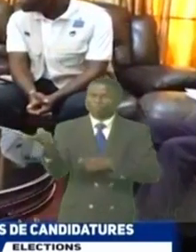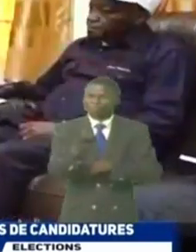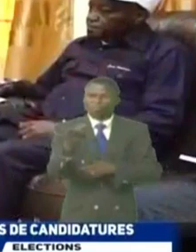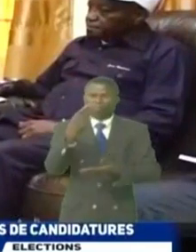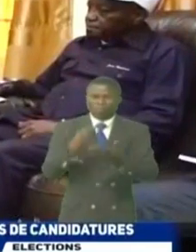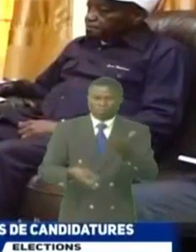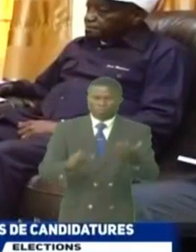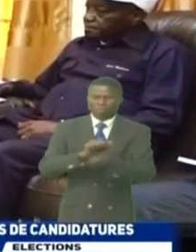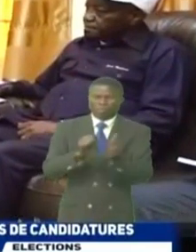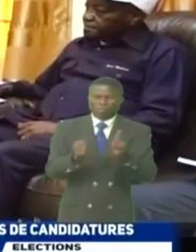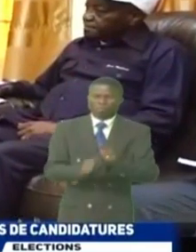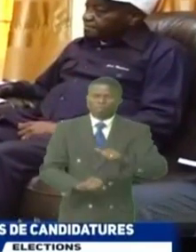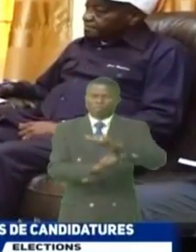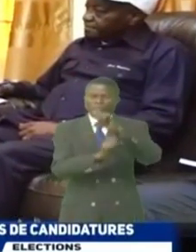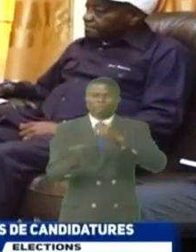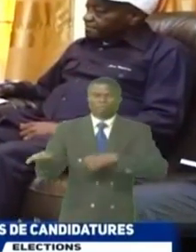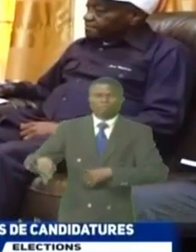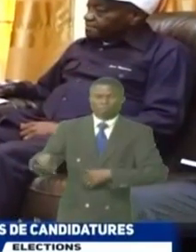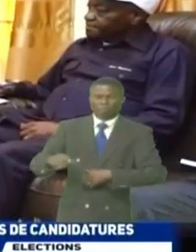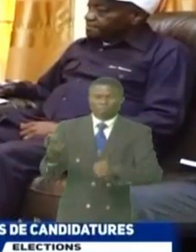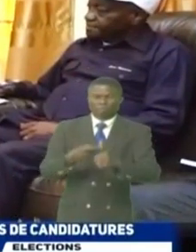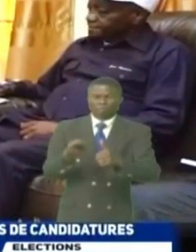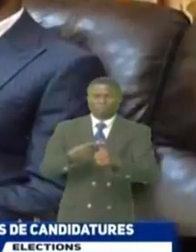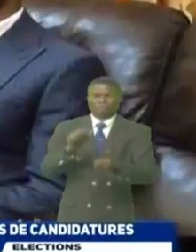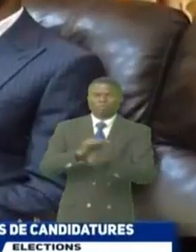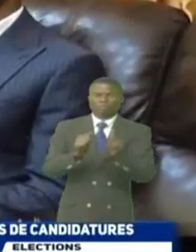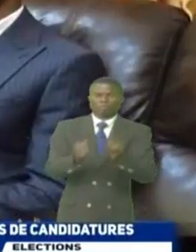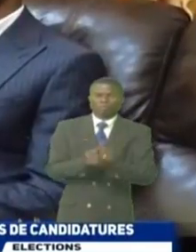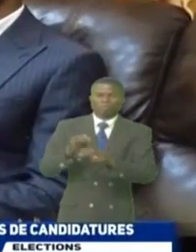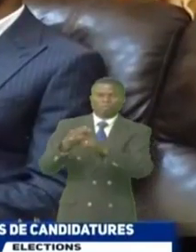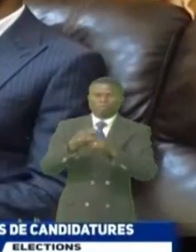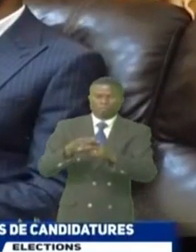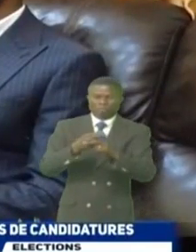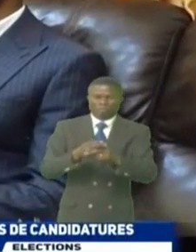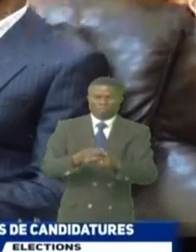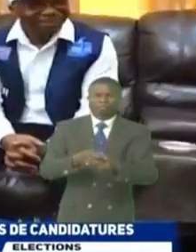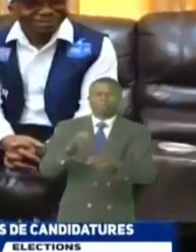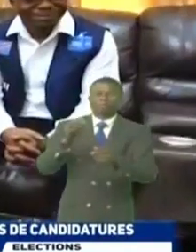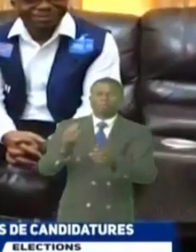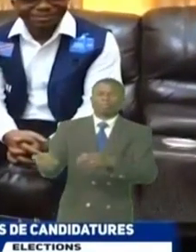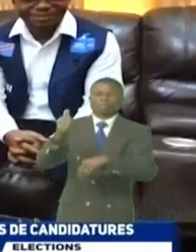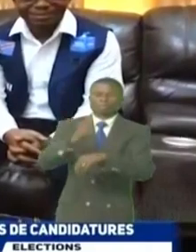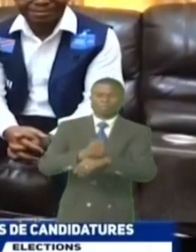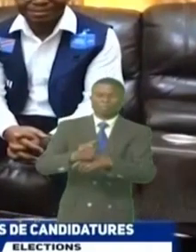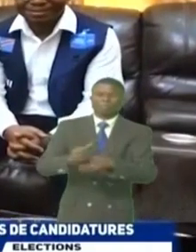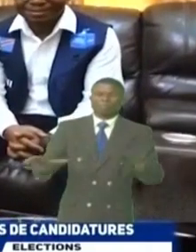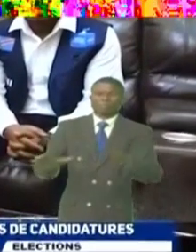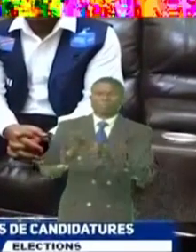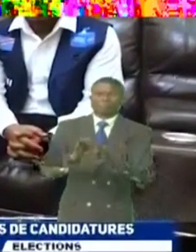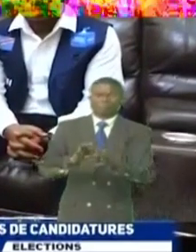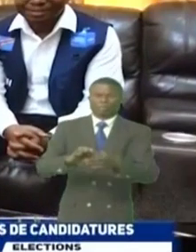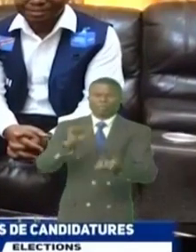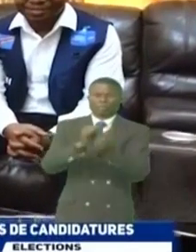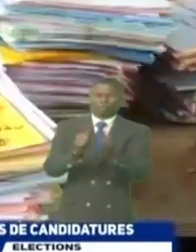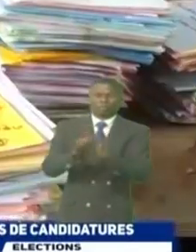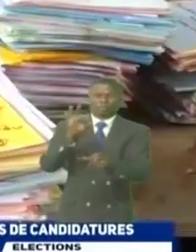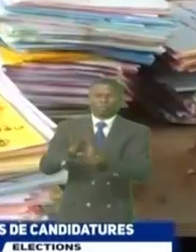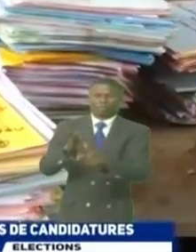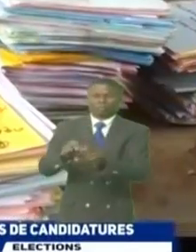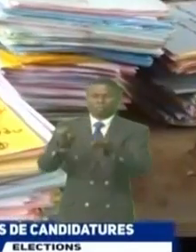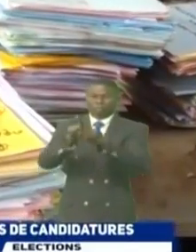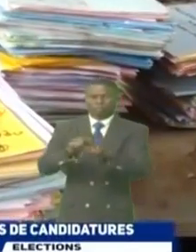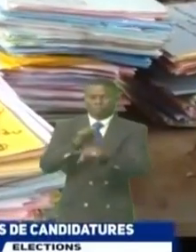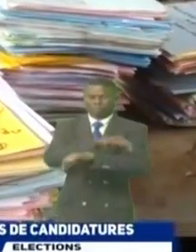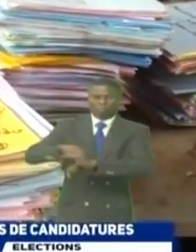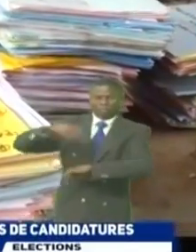sur l'accompagnement de la province, notamment en ce qui concerne la sécurisation de l'atelier d'harmonisation entre la centrale électorale, la cour d'appel et